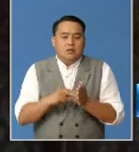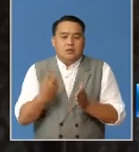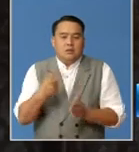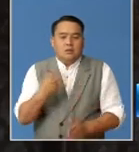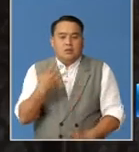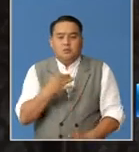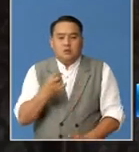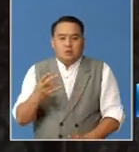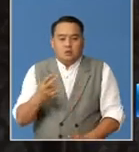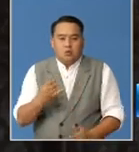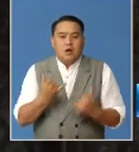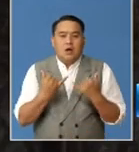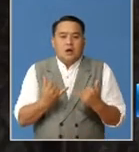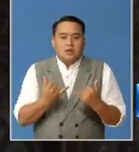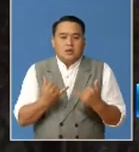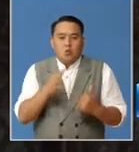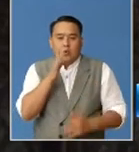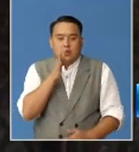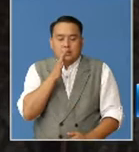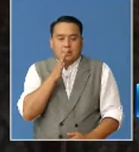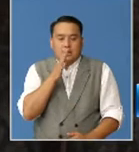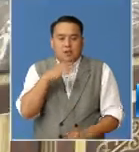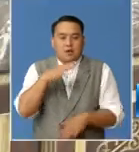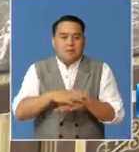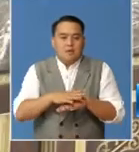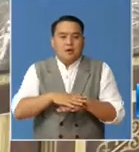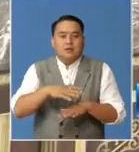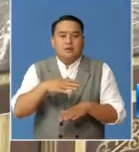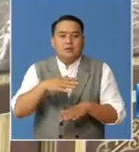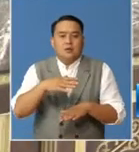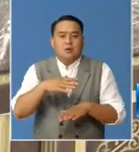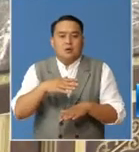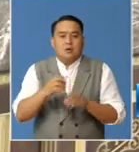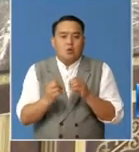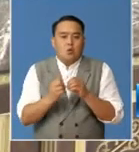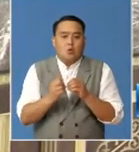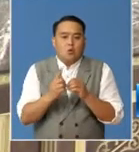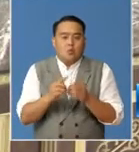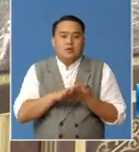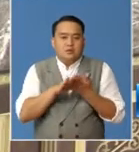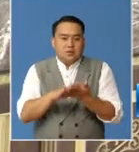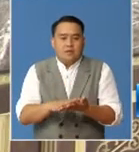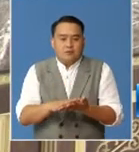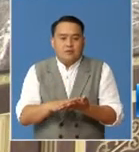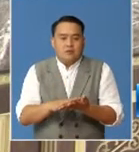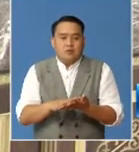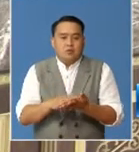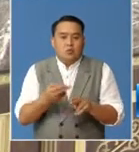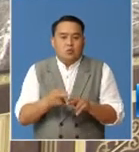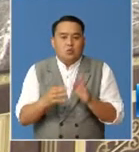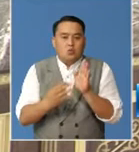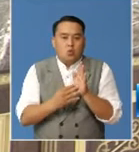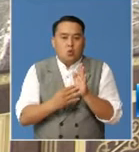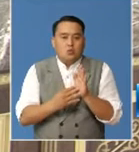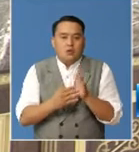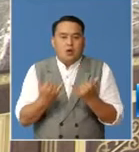керек. Осы күнге дейін қазір кезде банк центр кредитте қазір 11 өтініш берілген Алматы облысы бойынша, соның 9-ын